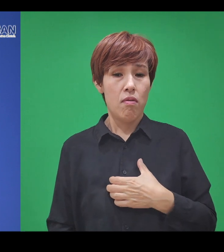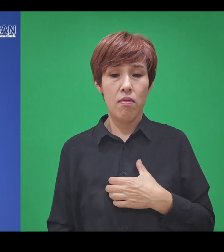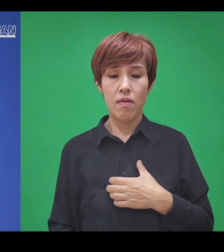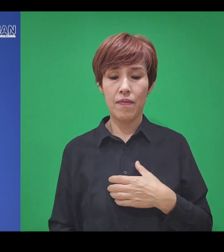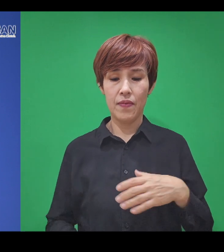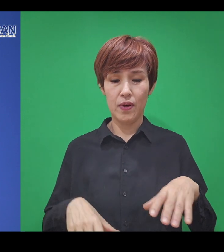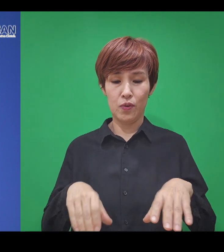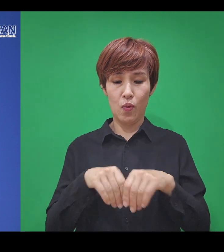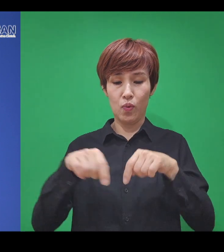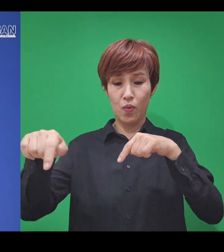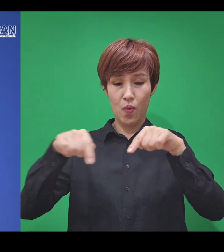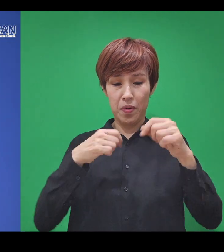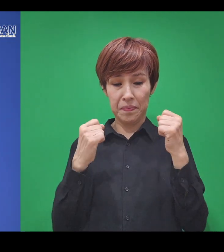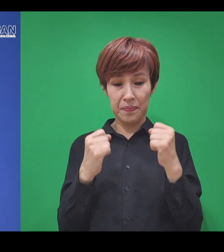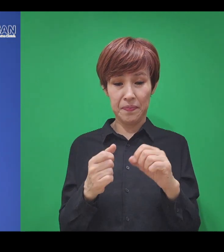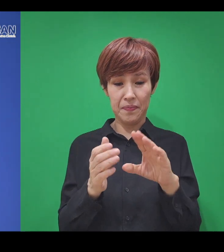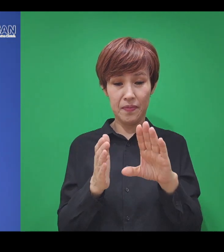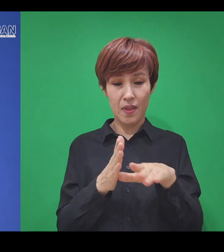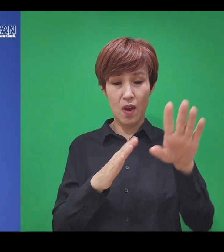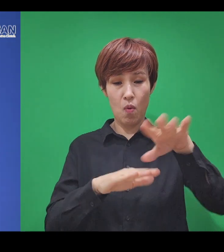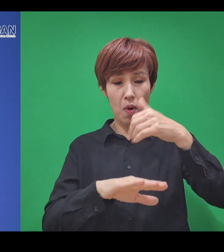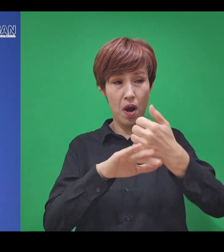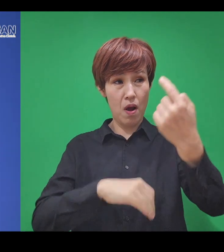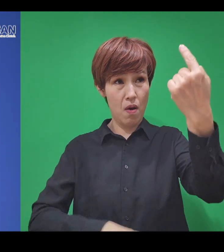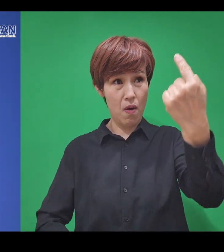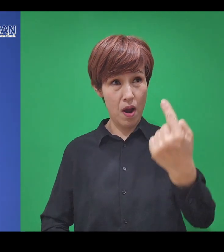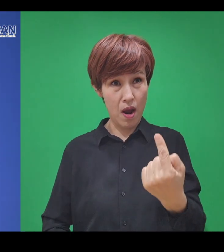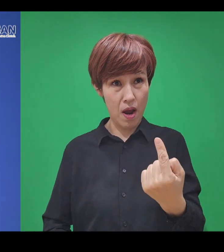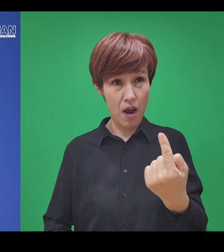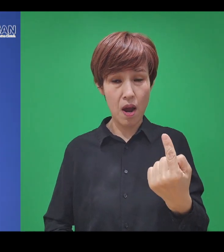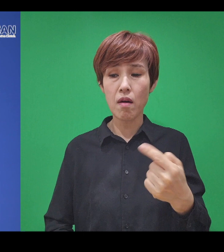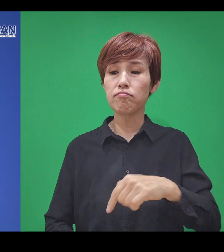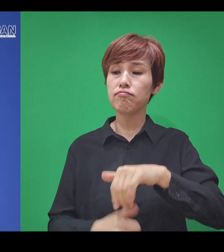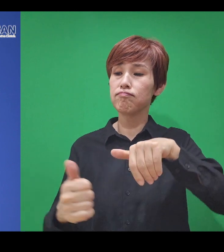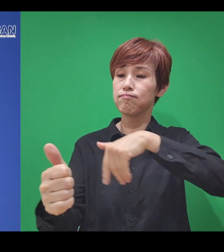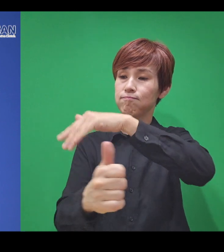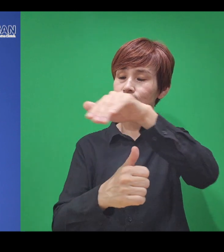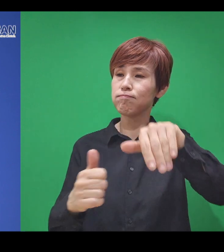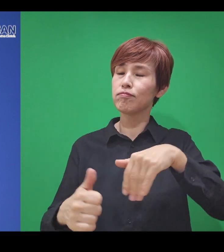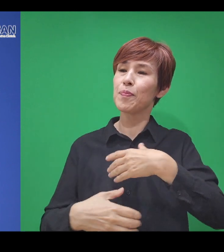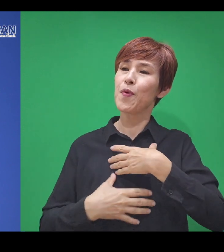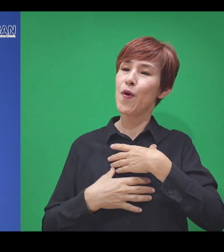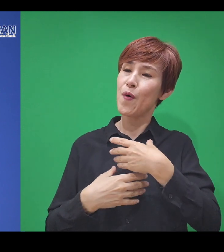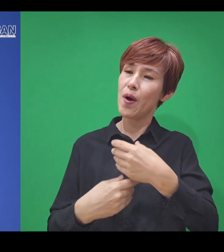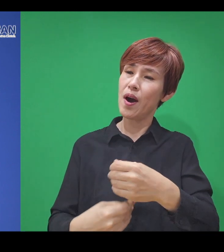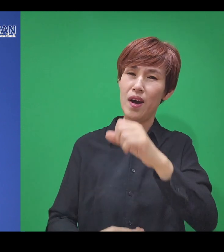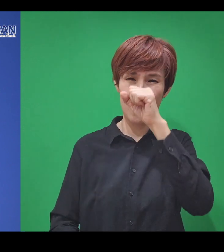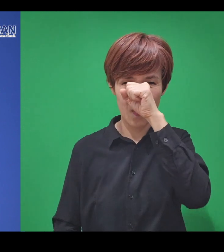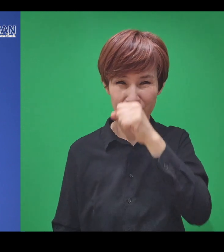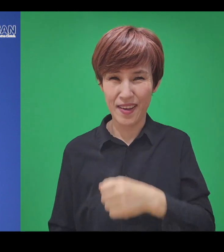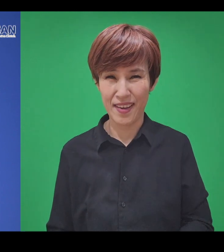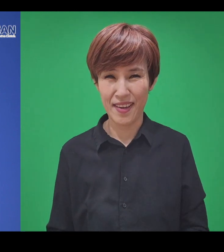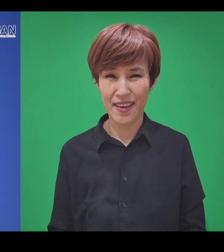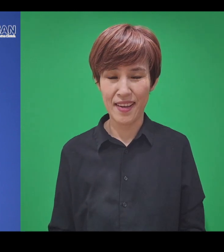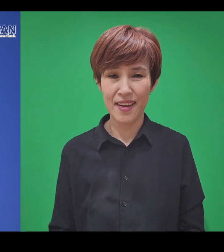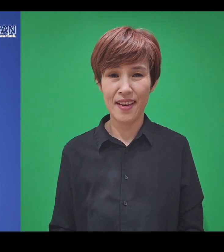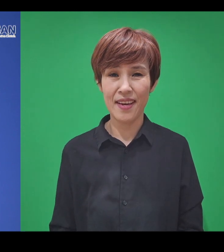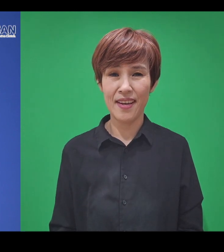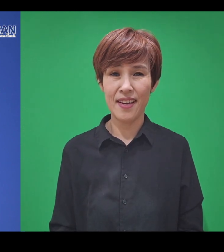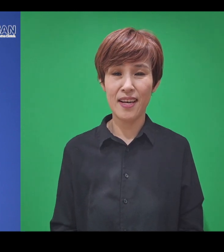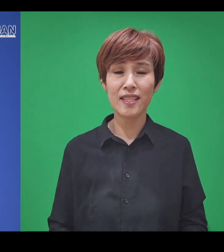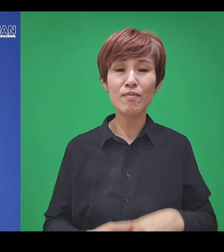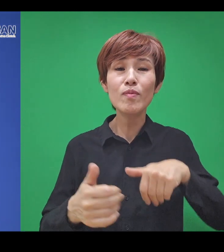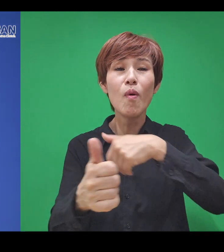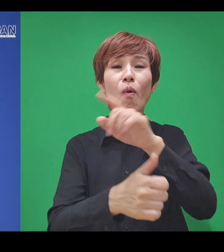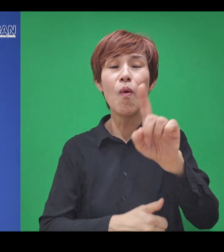때 황제가 방문을 하면 그 지역이 편안해야죠. 근데 지금 상황을